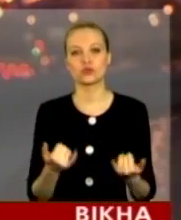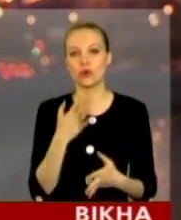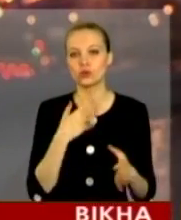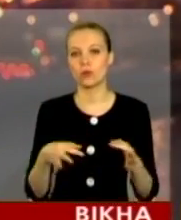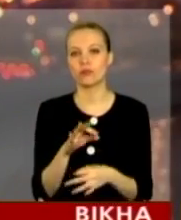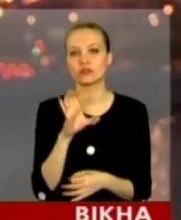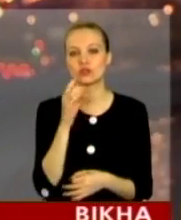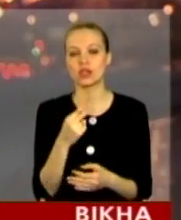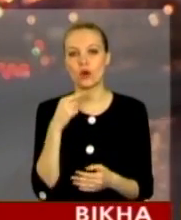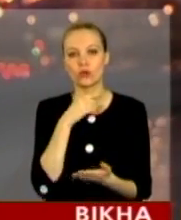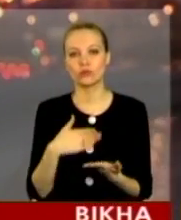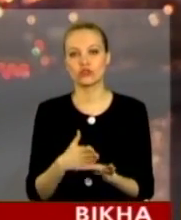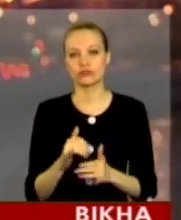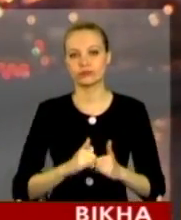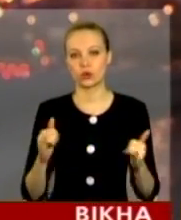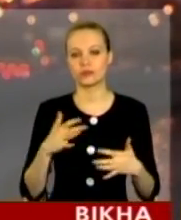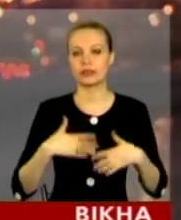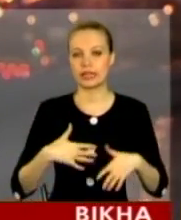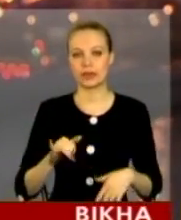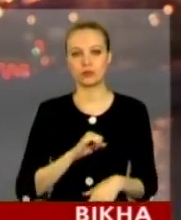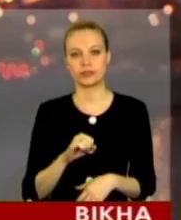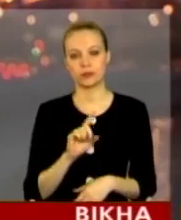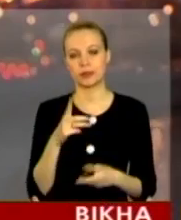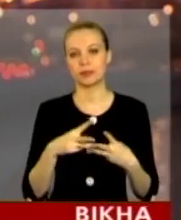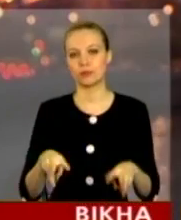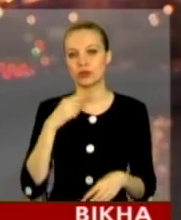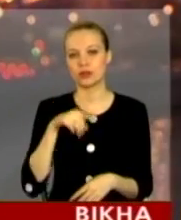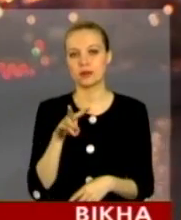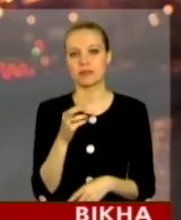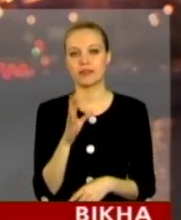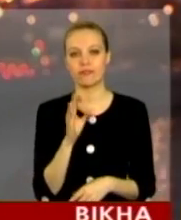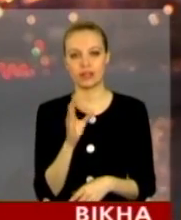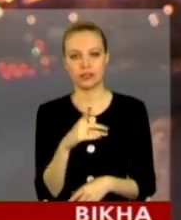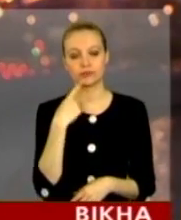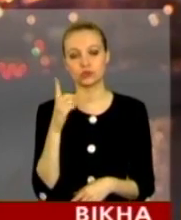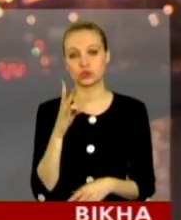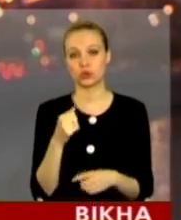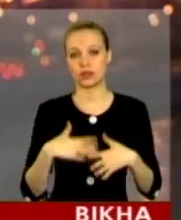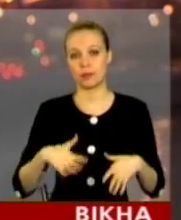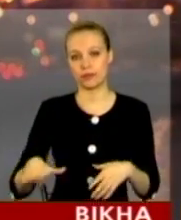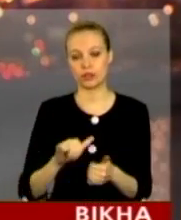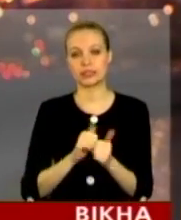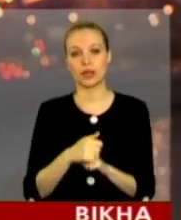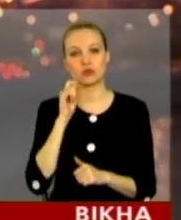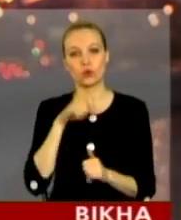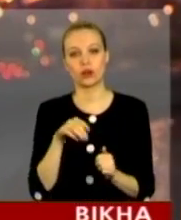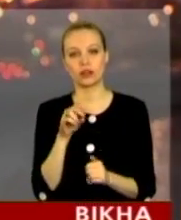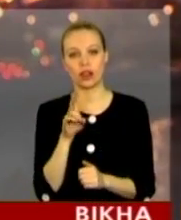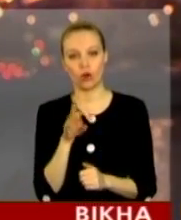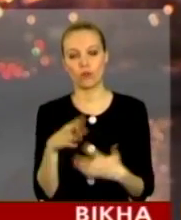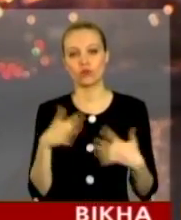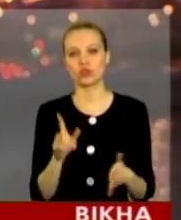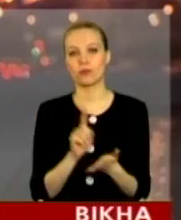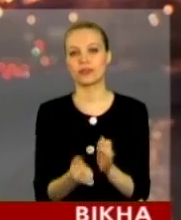обговорювали соціально-економічний розвиток Криму і Севастополя. Прем'єр-міністр Росії Дмитро Медведєв заявив, що на півострові замість Укртелекому вже